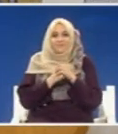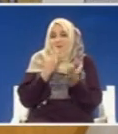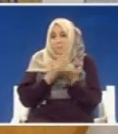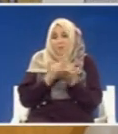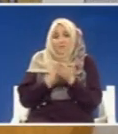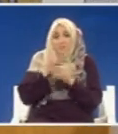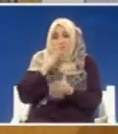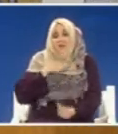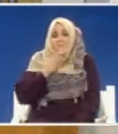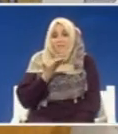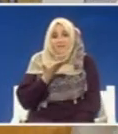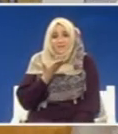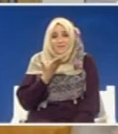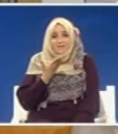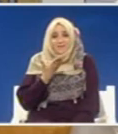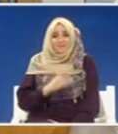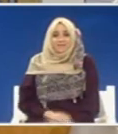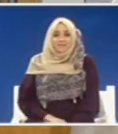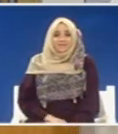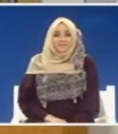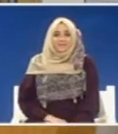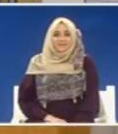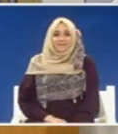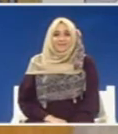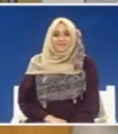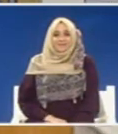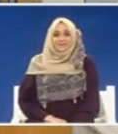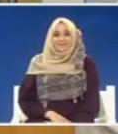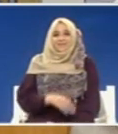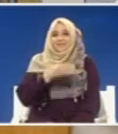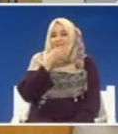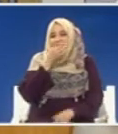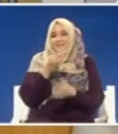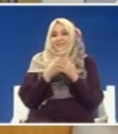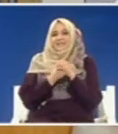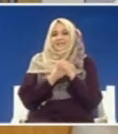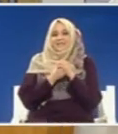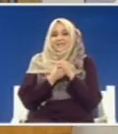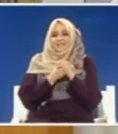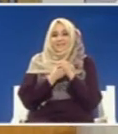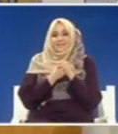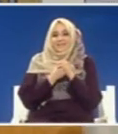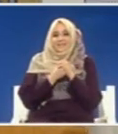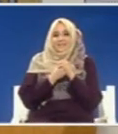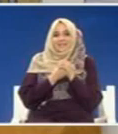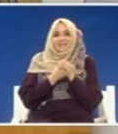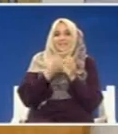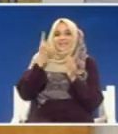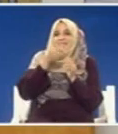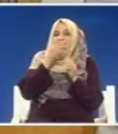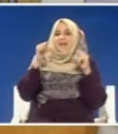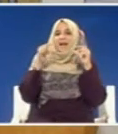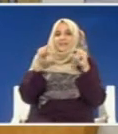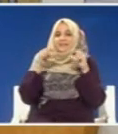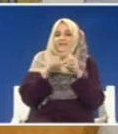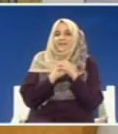ربي يودي واش يدخل انشتا مرنا يقلق ذي دي نكوني إن كني فقد قلق الحديث